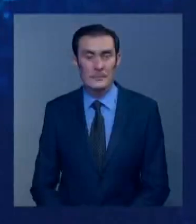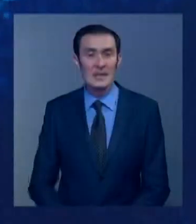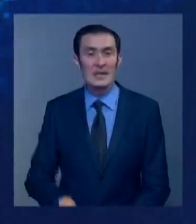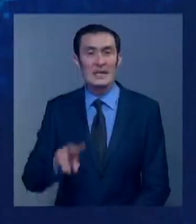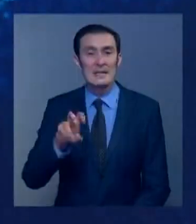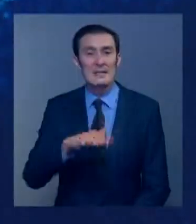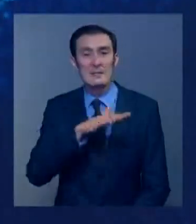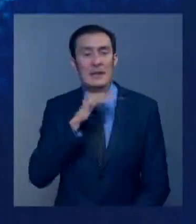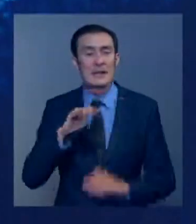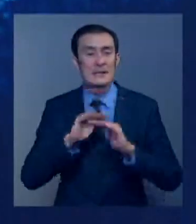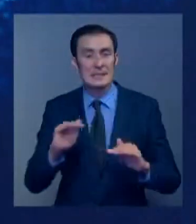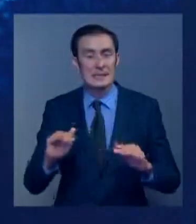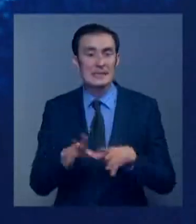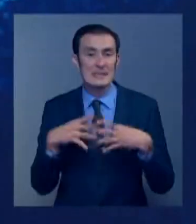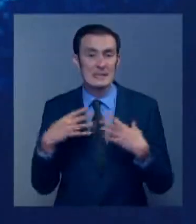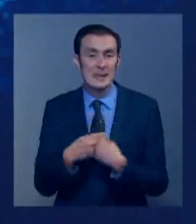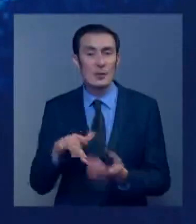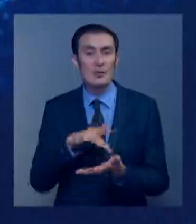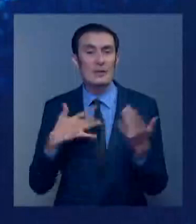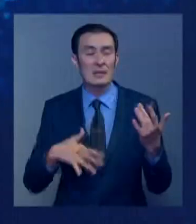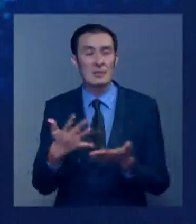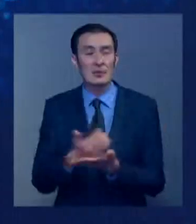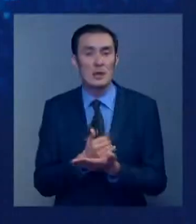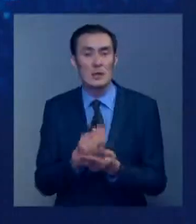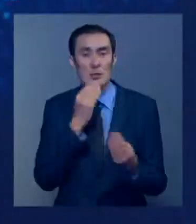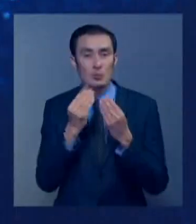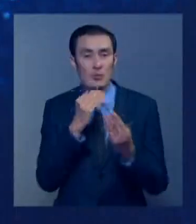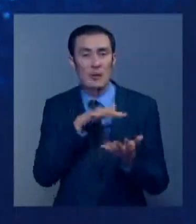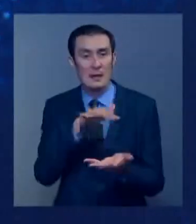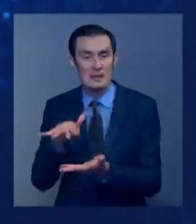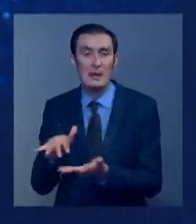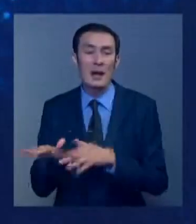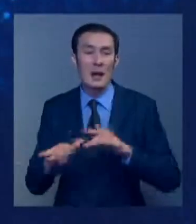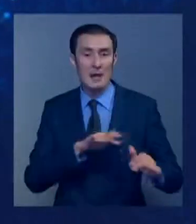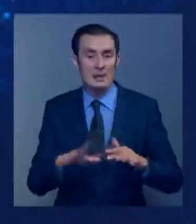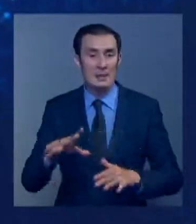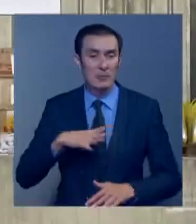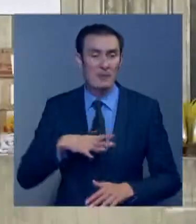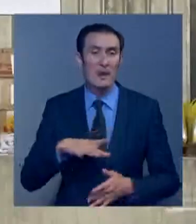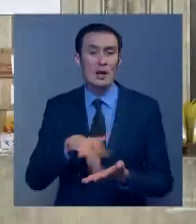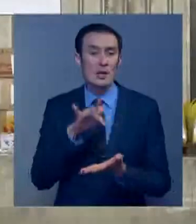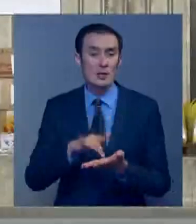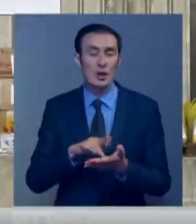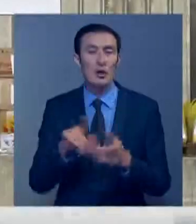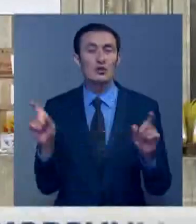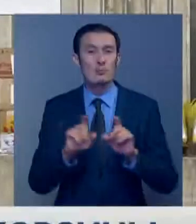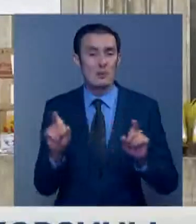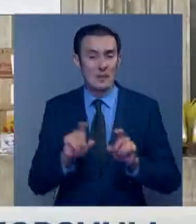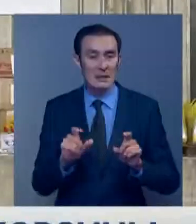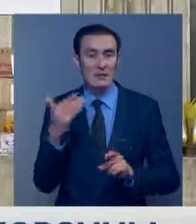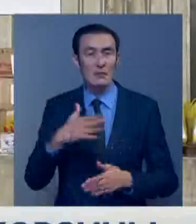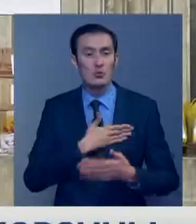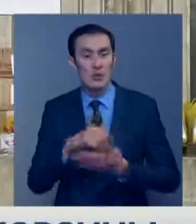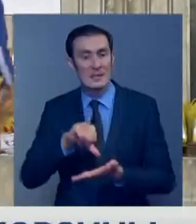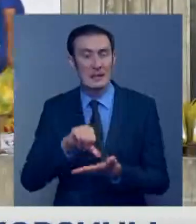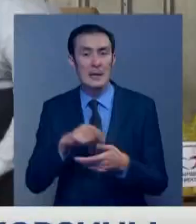200 многодетных и малообеспеченных семей Тараза получили продуктовые корзины. Благотворительная акция прошла в одном из городских супермаркетов. В ней